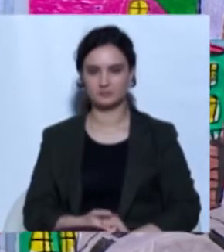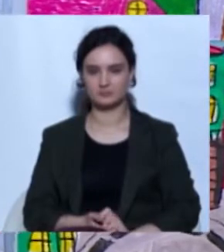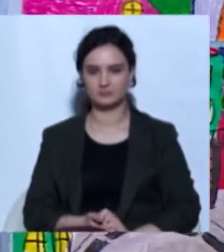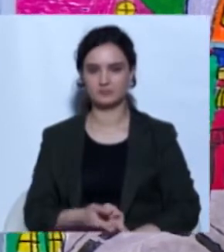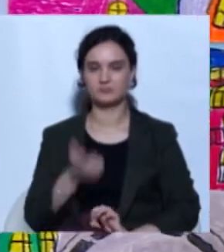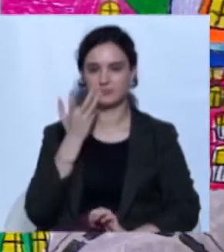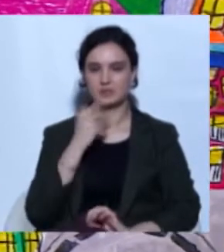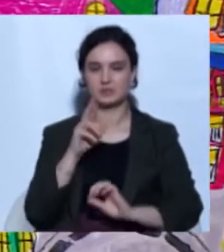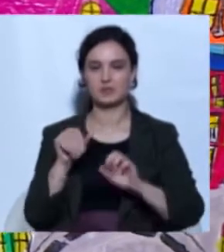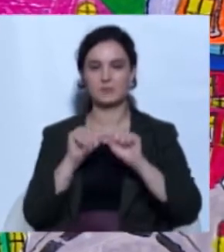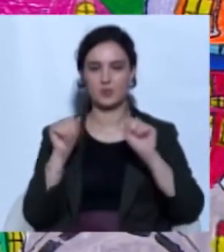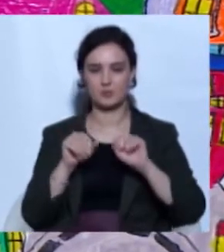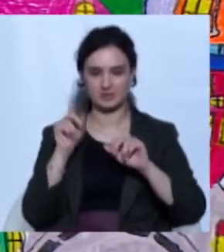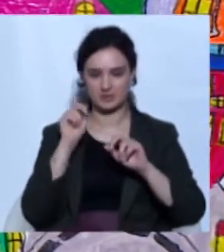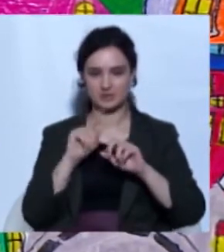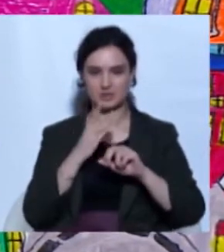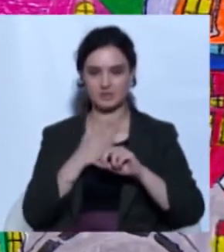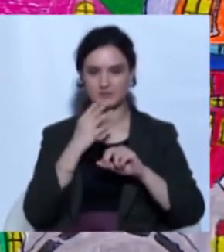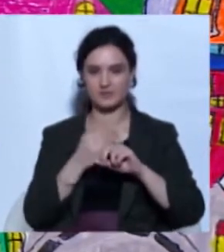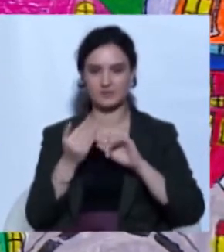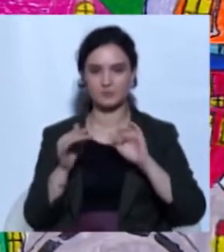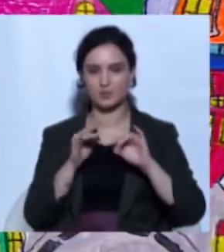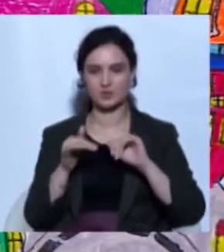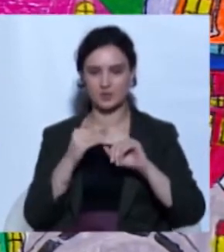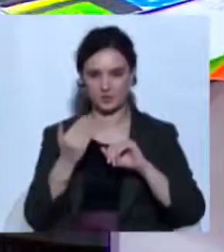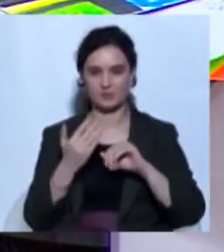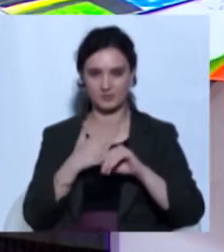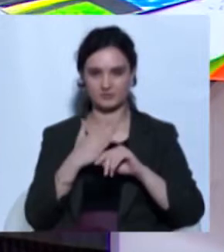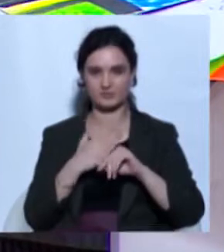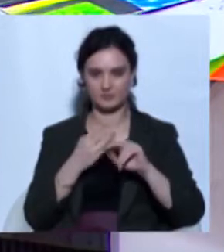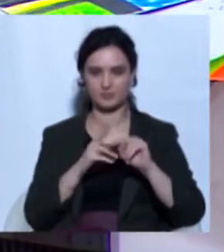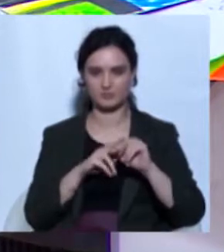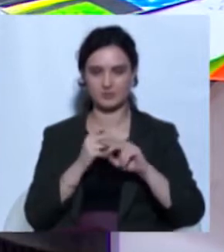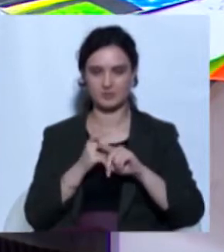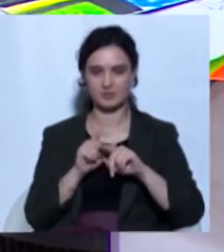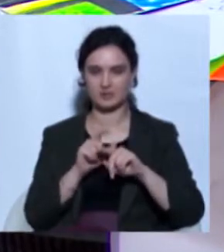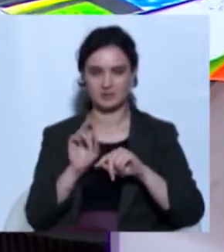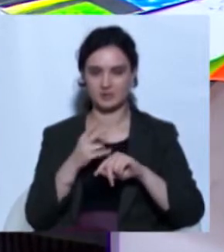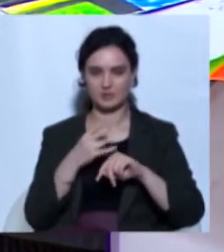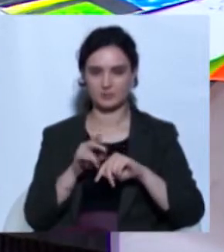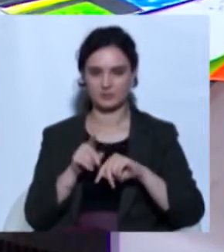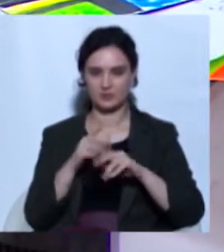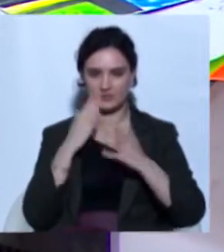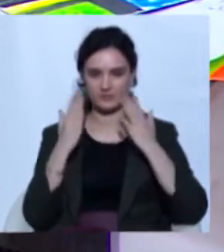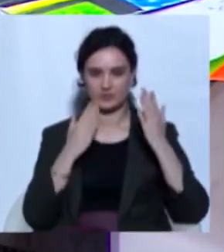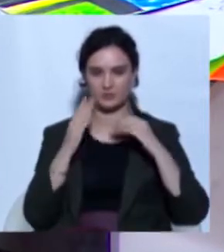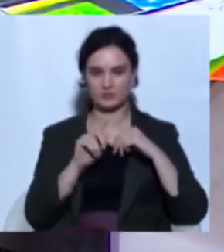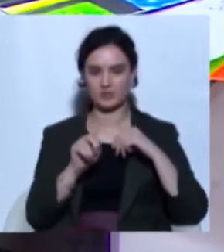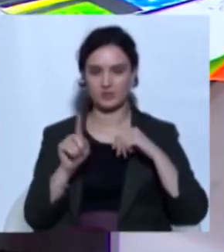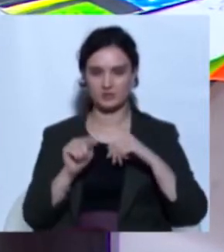ფერსაც და ფორმასაც ხო იცით რა აქვს თავის მოძრაობა და თავისი რითმი აქვს ამიტომ ძალიანაც არ უნდა გავერთოთ